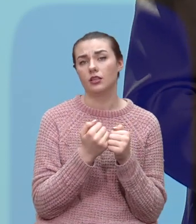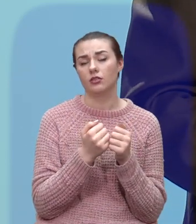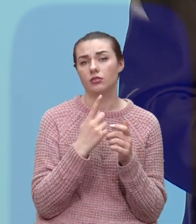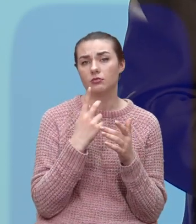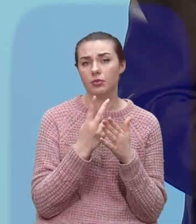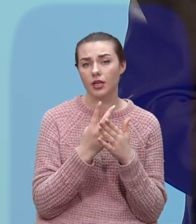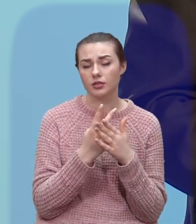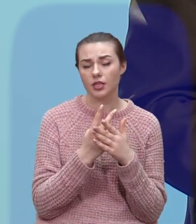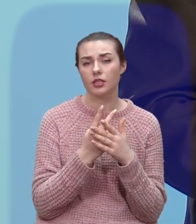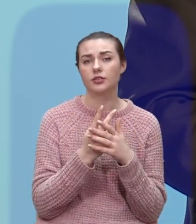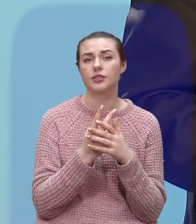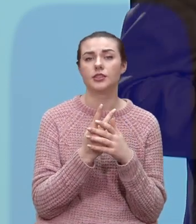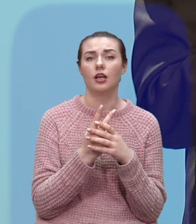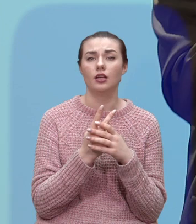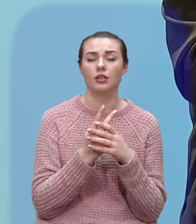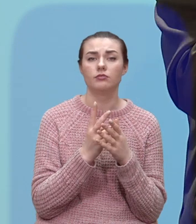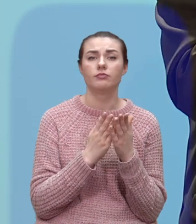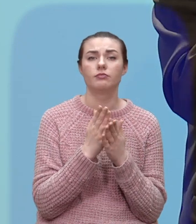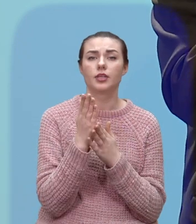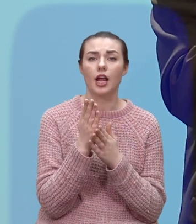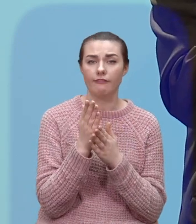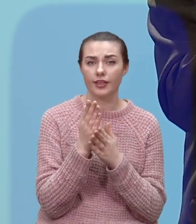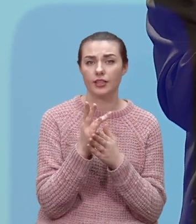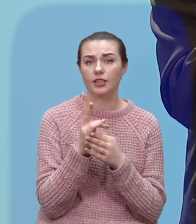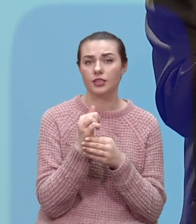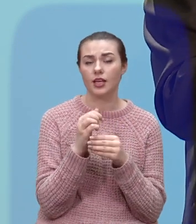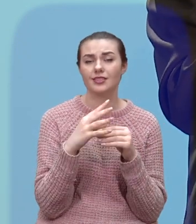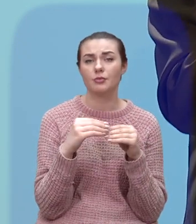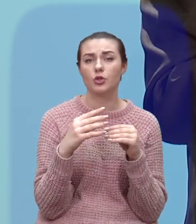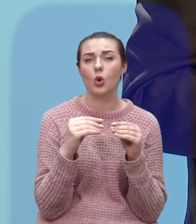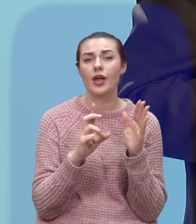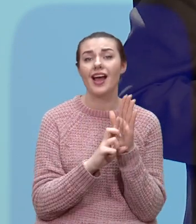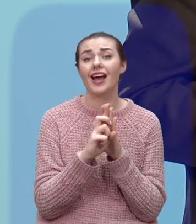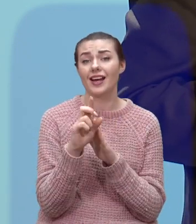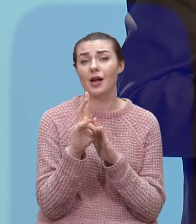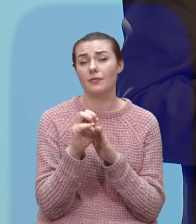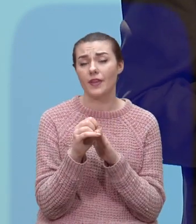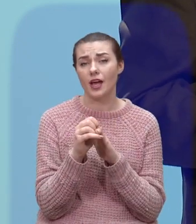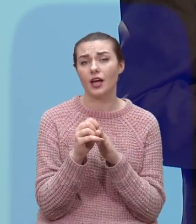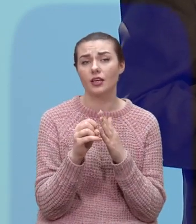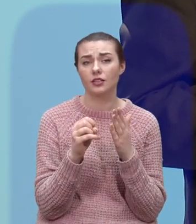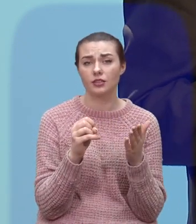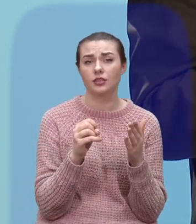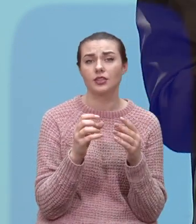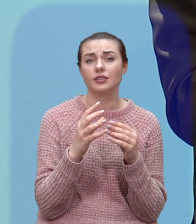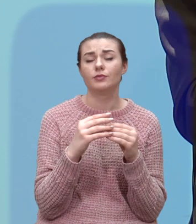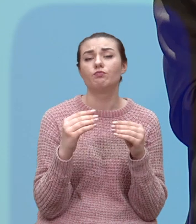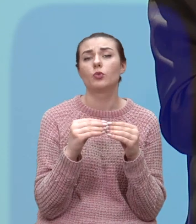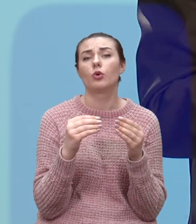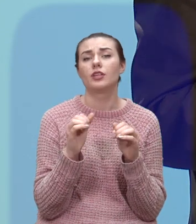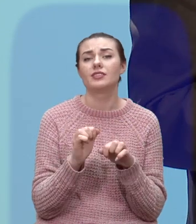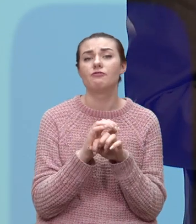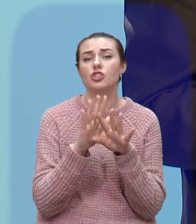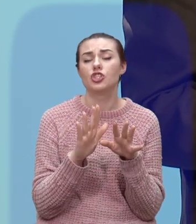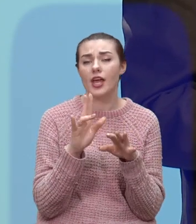он оказался направлен на земной храм на институт землю